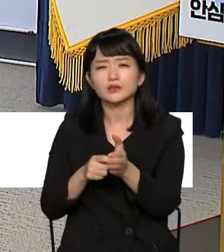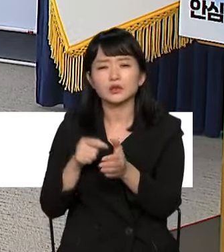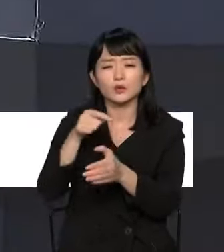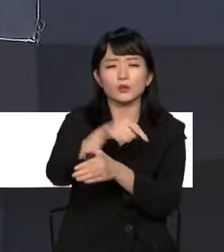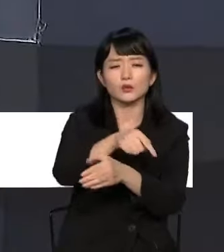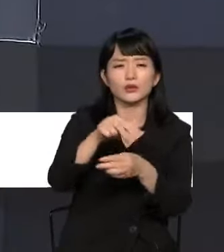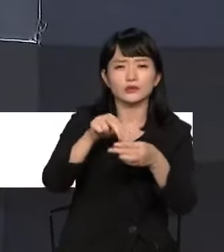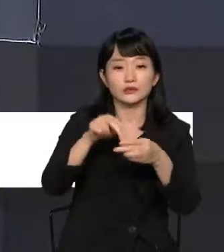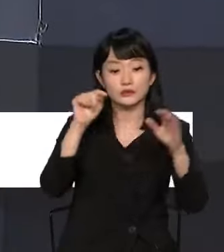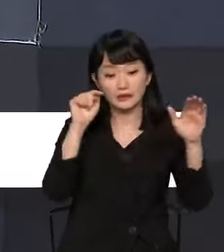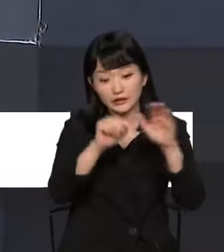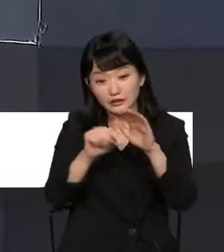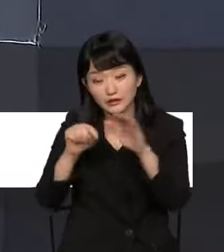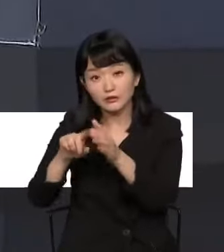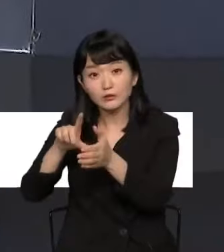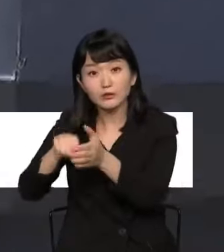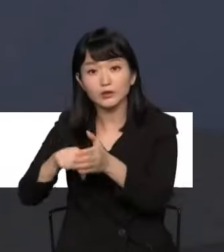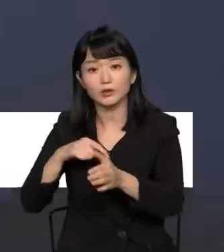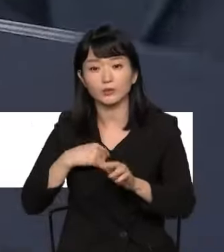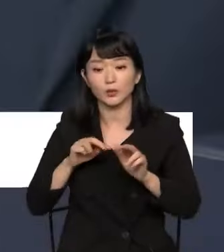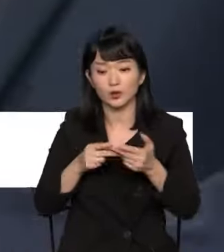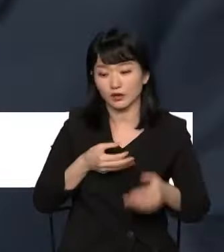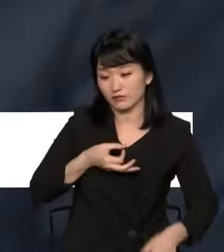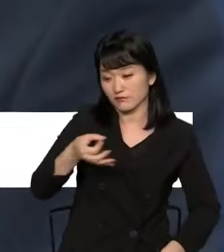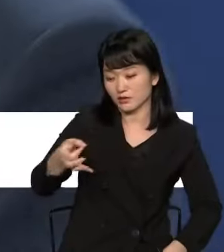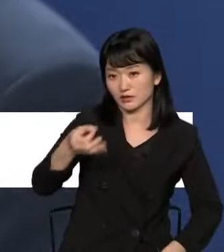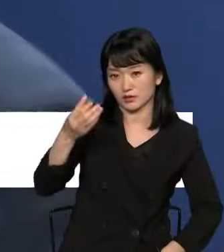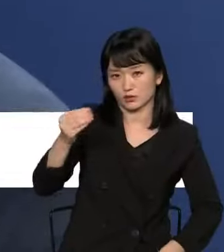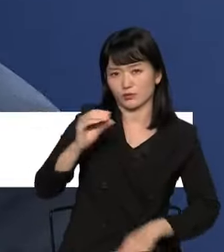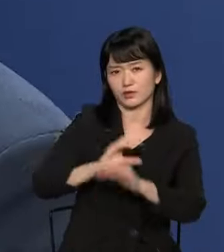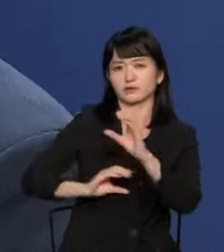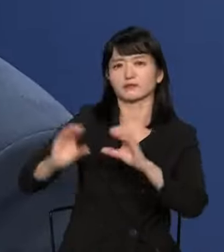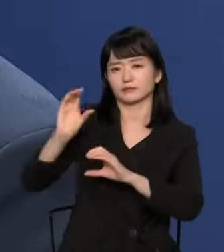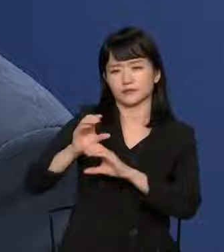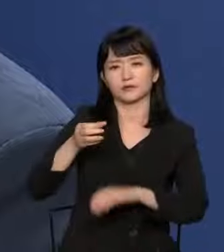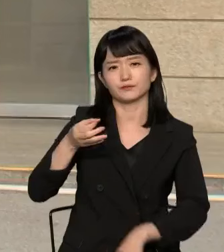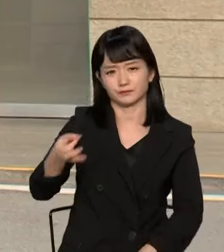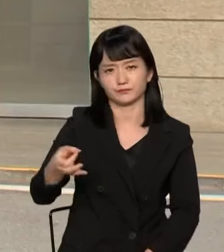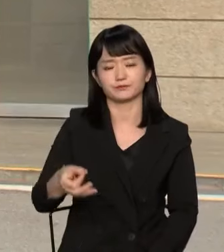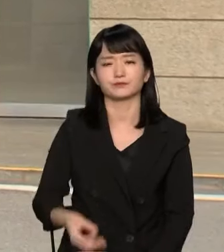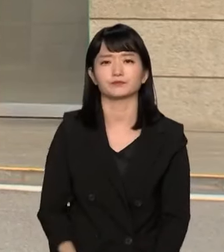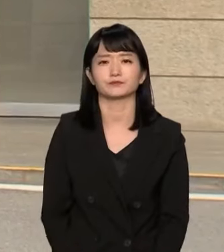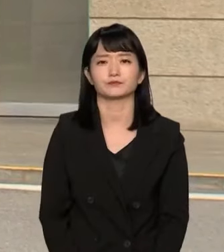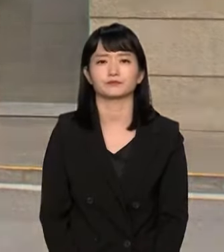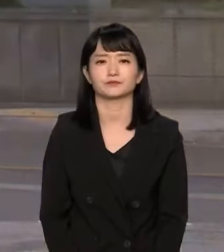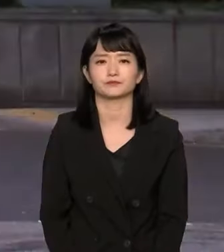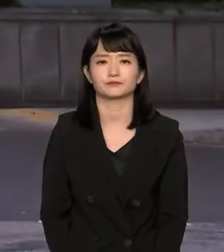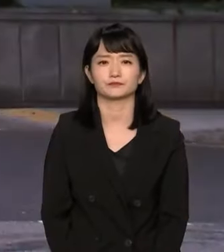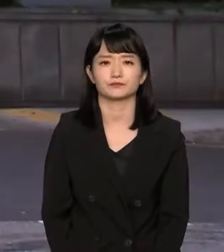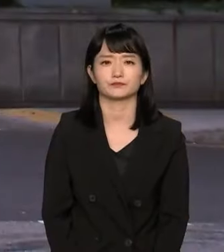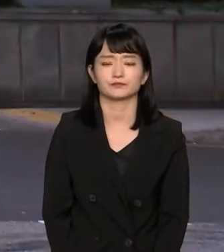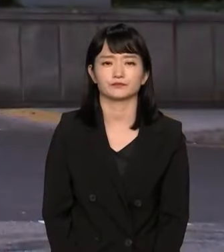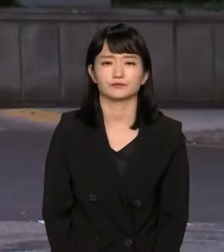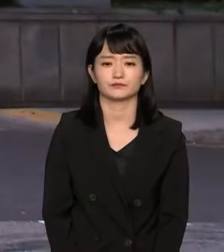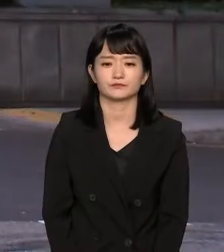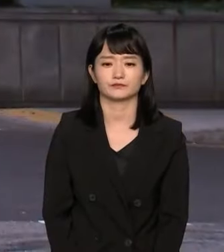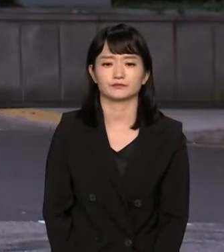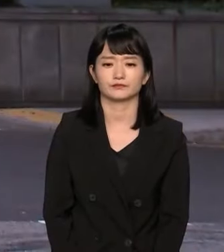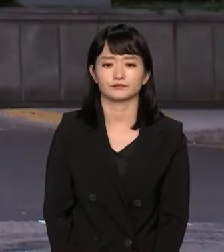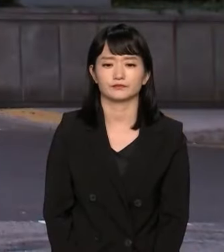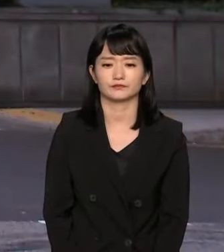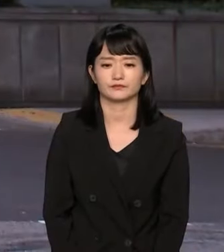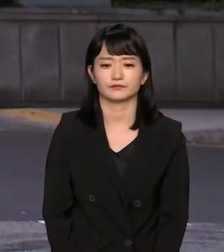을 경우에는 본인부담금을 9만 원까지 더 내야 할 수 있습니다 지금까지 여의도 성무 병원 응급실